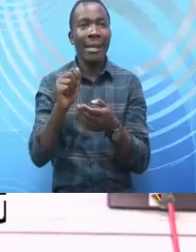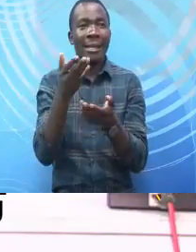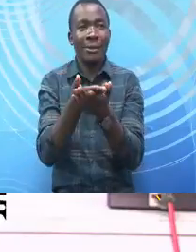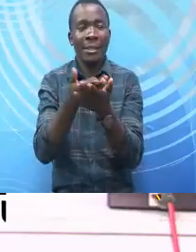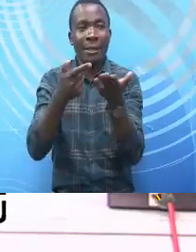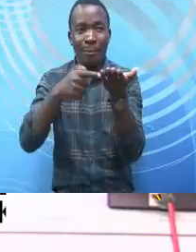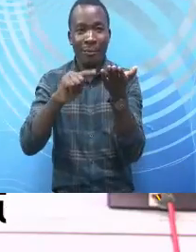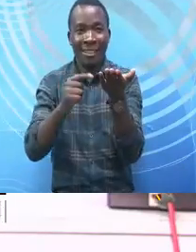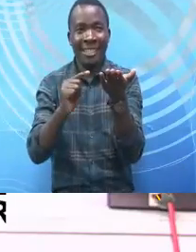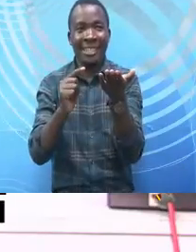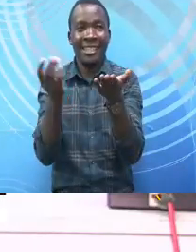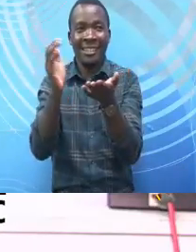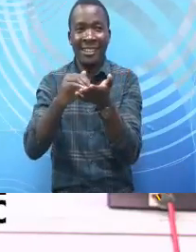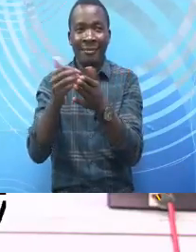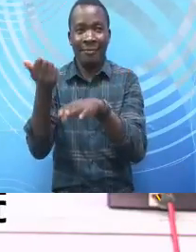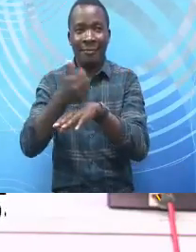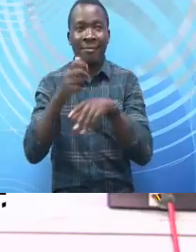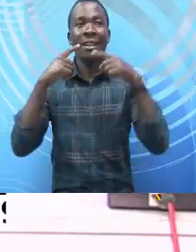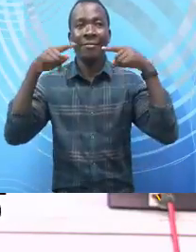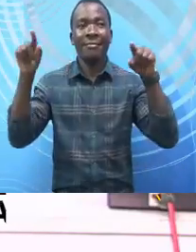dufashe atugezeho ubutumwa bwa ahupa.